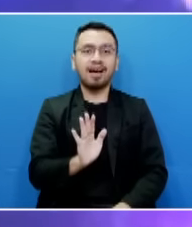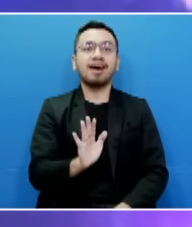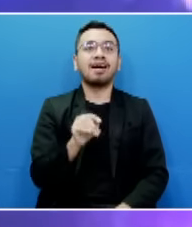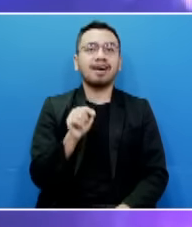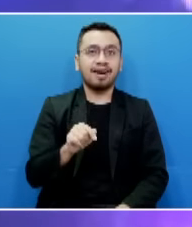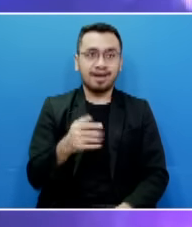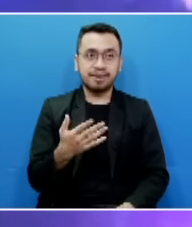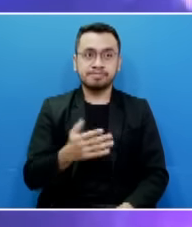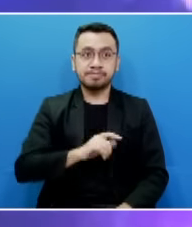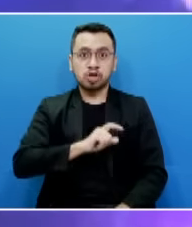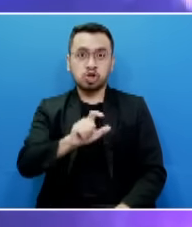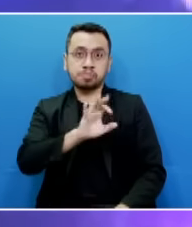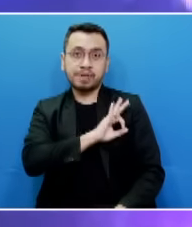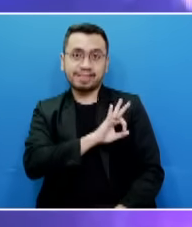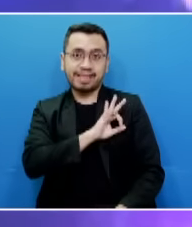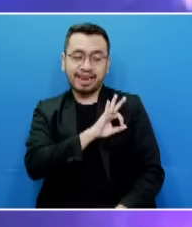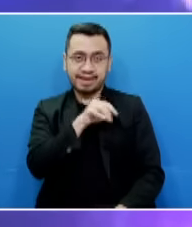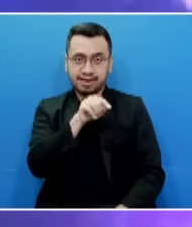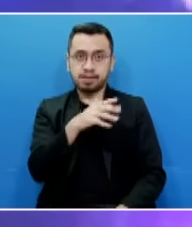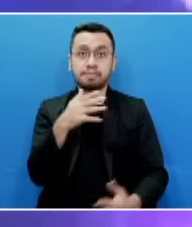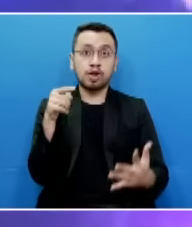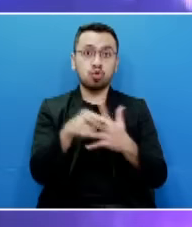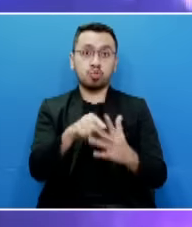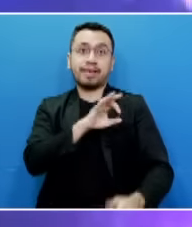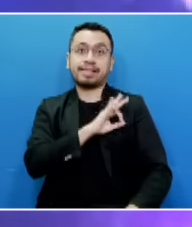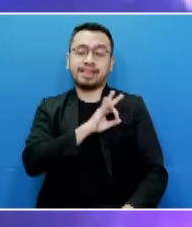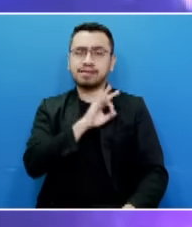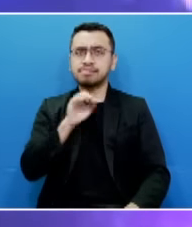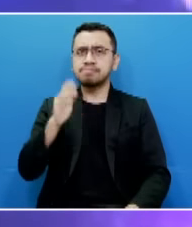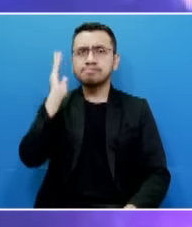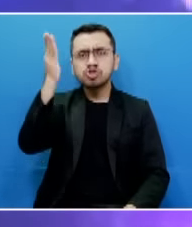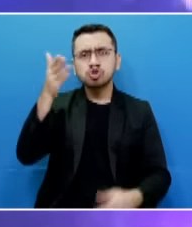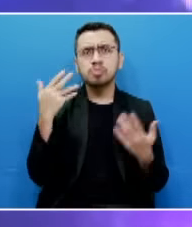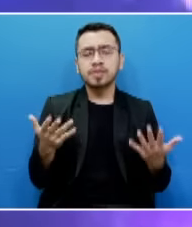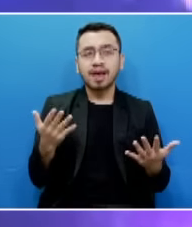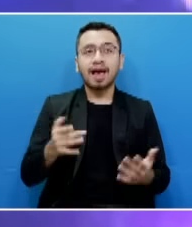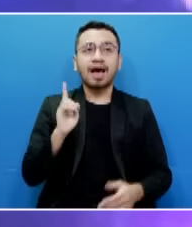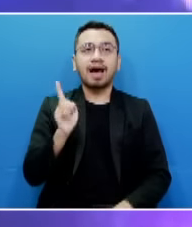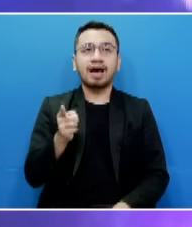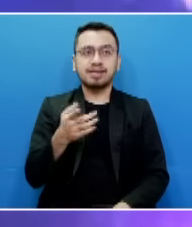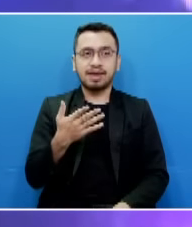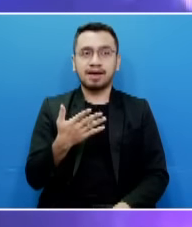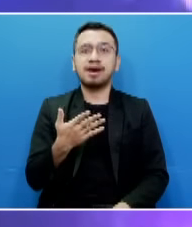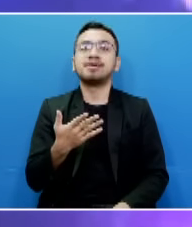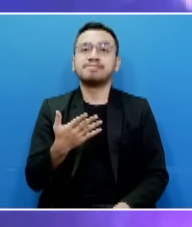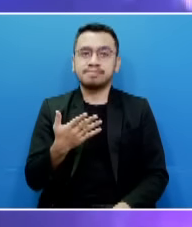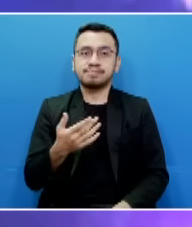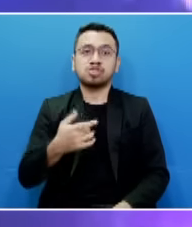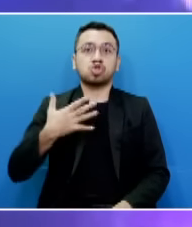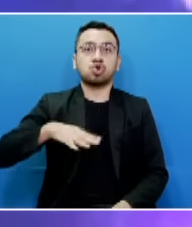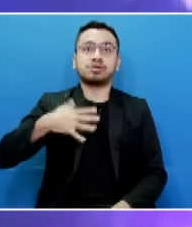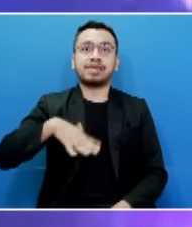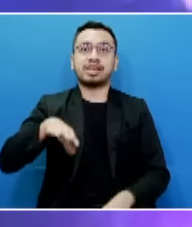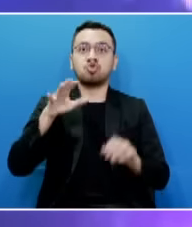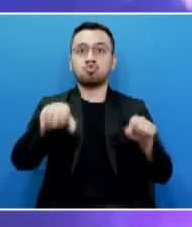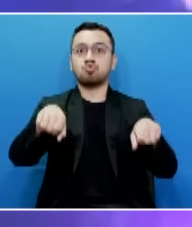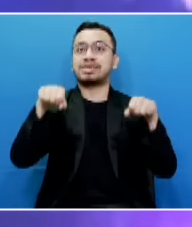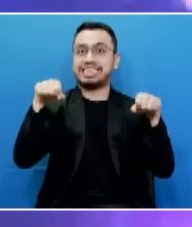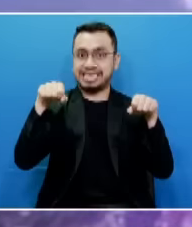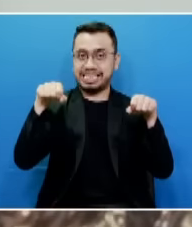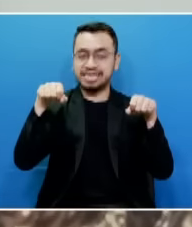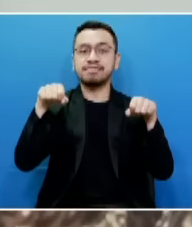pilpres 2024 kita bahas bersama dengan guru besar psikologi politik dari Universitas Indonesia profes Hamdi Muluk yang telah bergabung bersama kami di